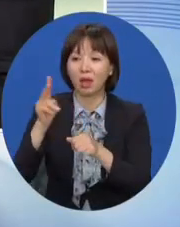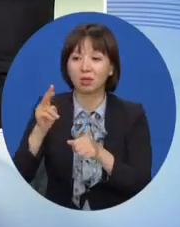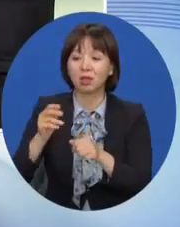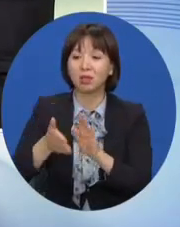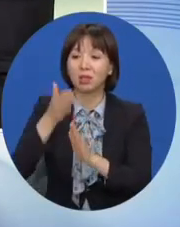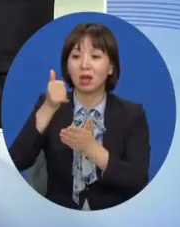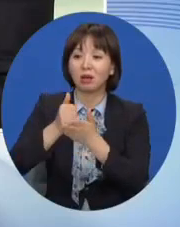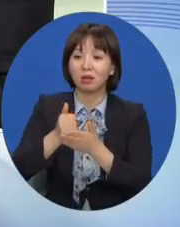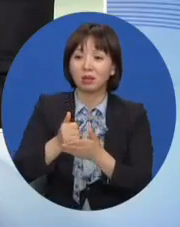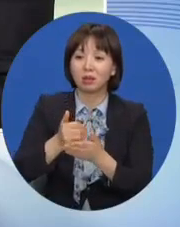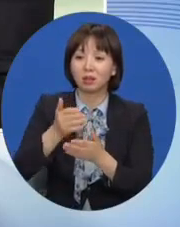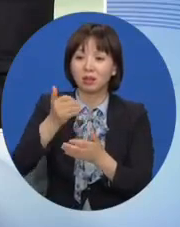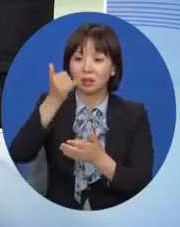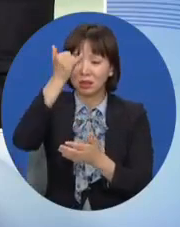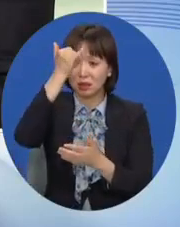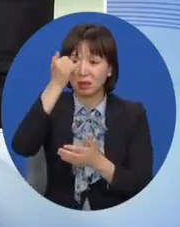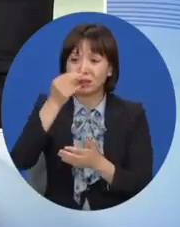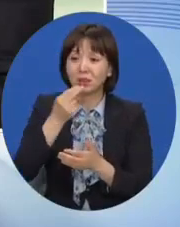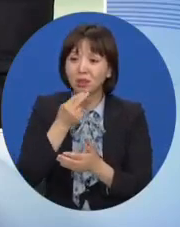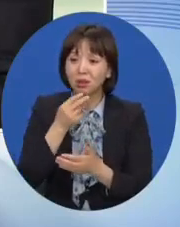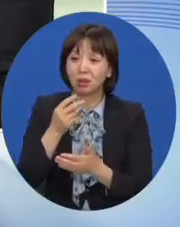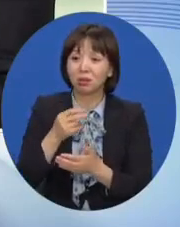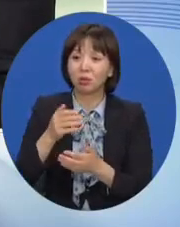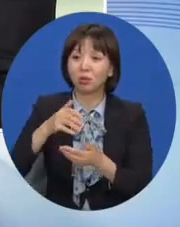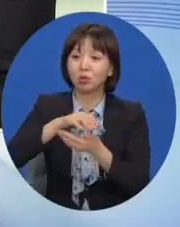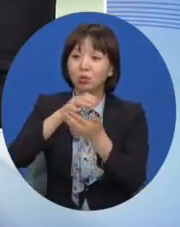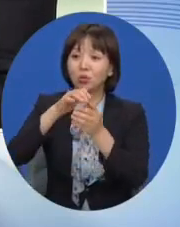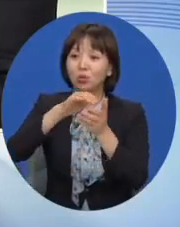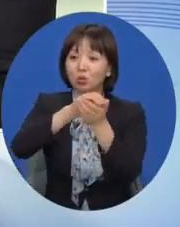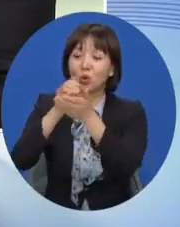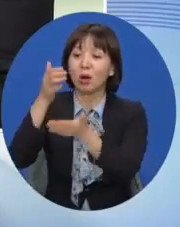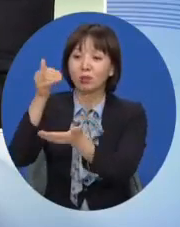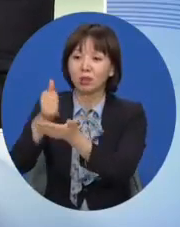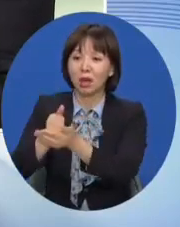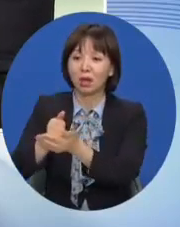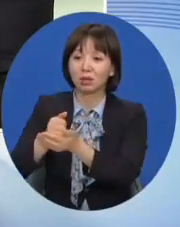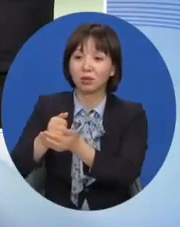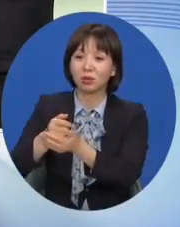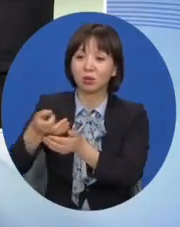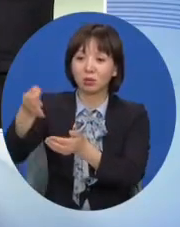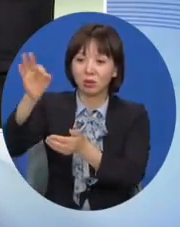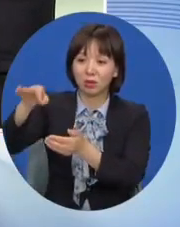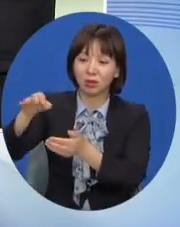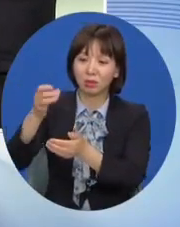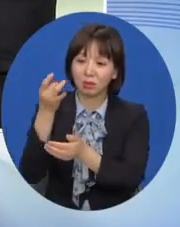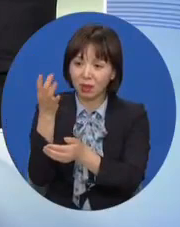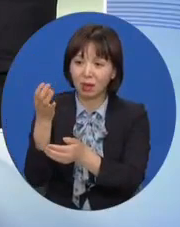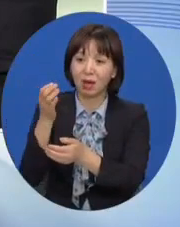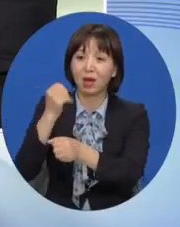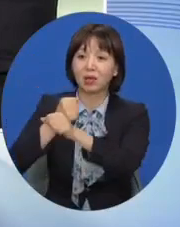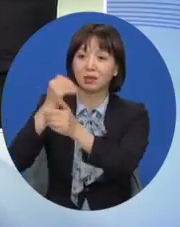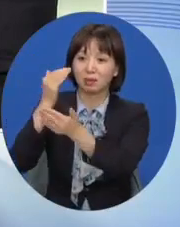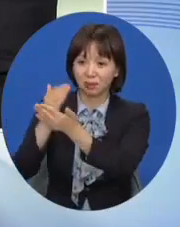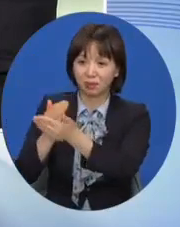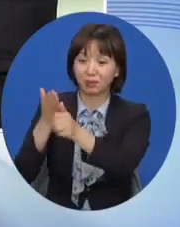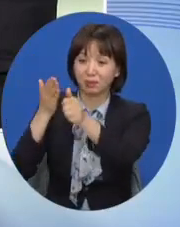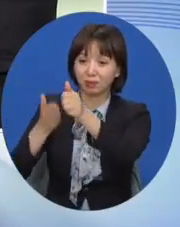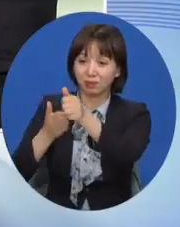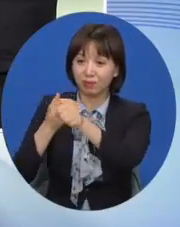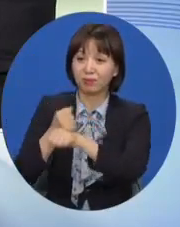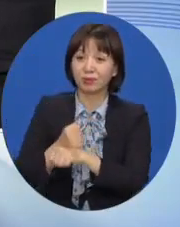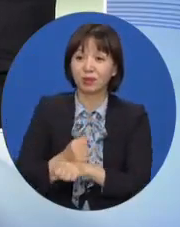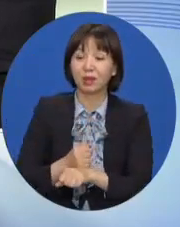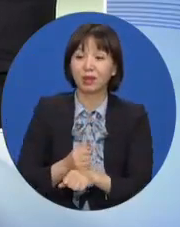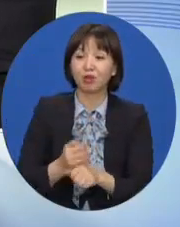점잖지 못하게 무슨 일개 농협을 조합장을 폄하하는 그런 식으로 말씀하시면 절대 안 되지요. 분명히 파면되고 예? 구속됐습니다. 만약에